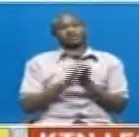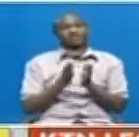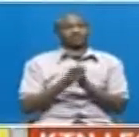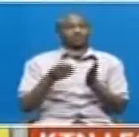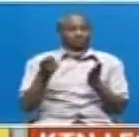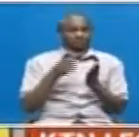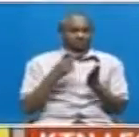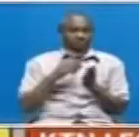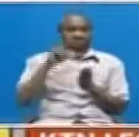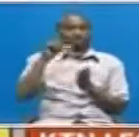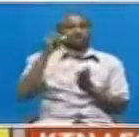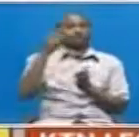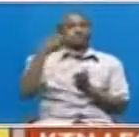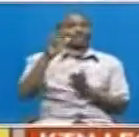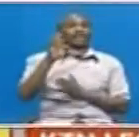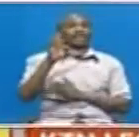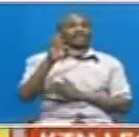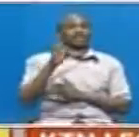na sisi tunaitanga loh.